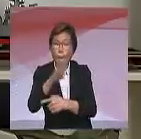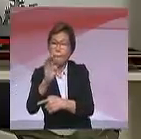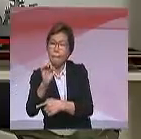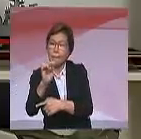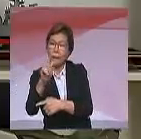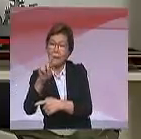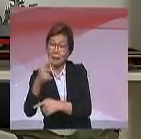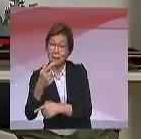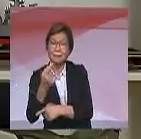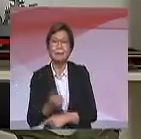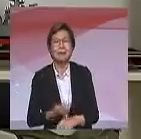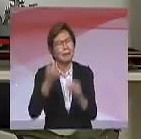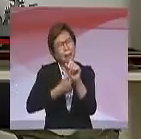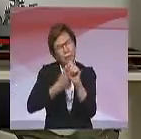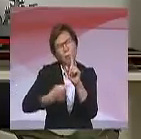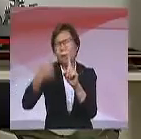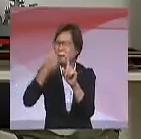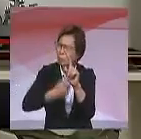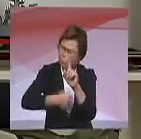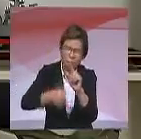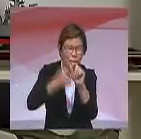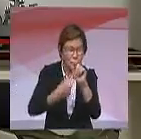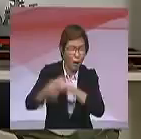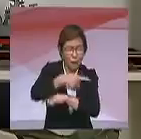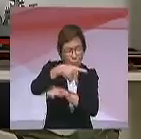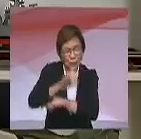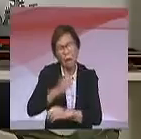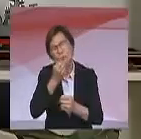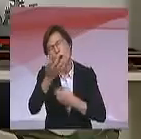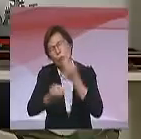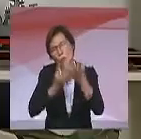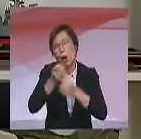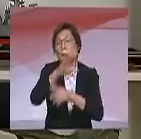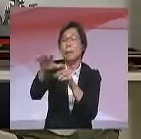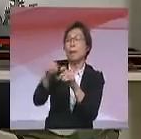saya sebutkan harian di dalam PC harian saya melibatkan semua